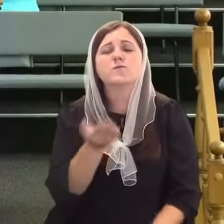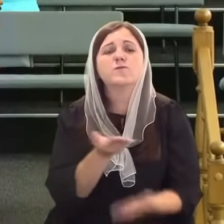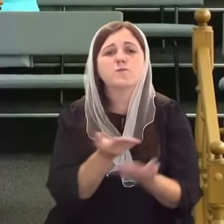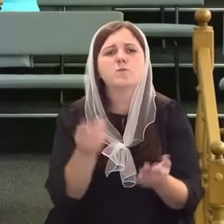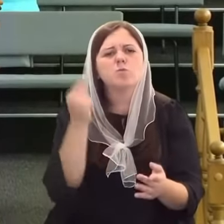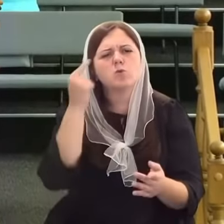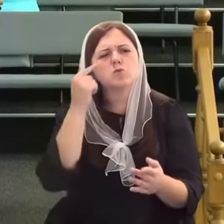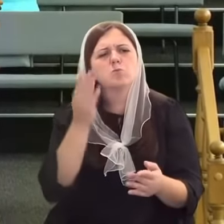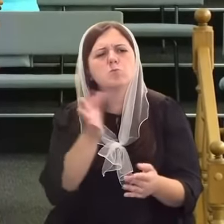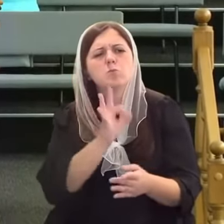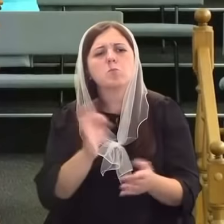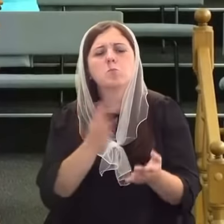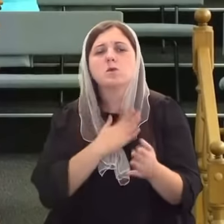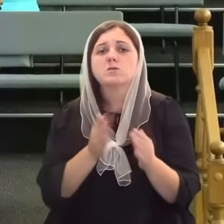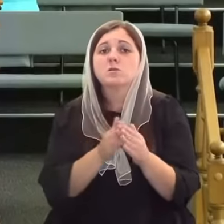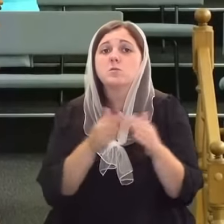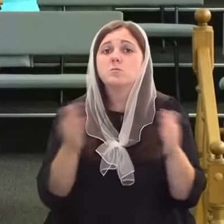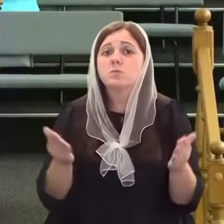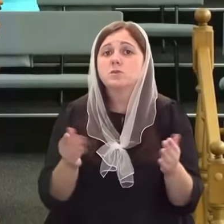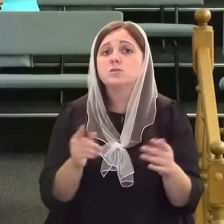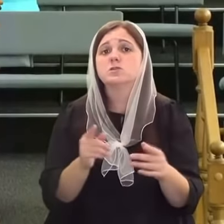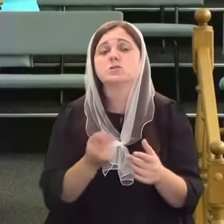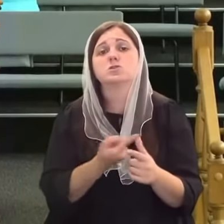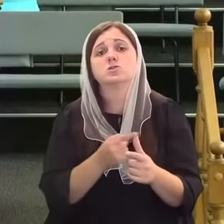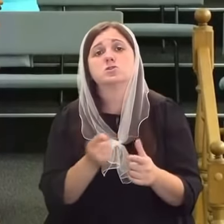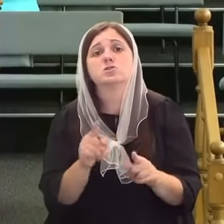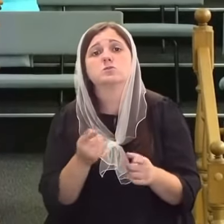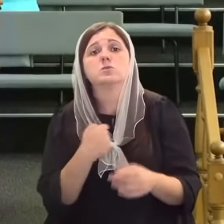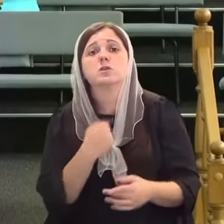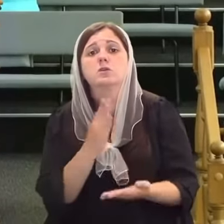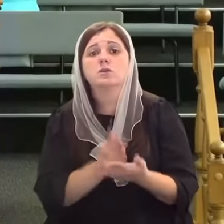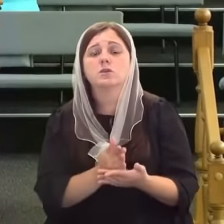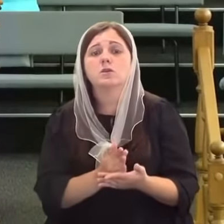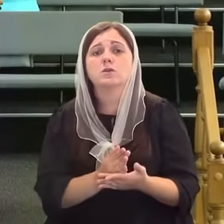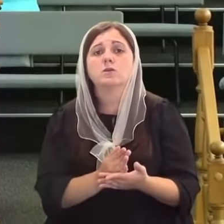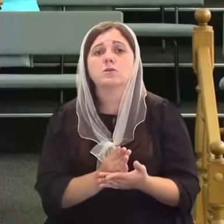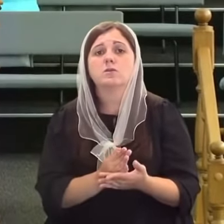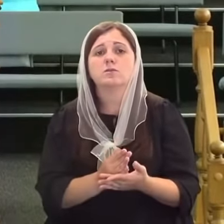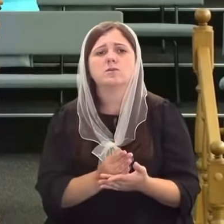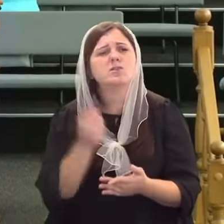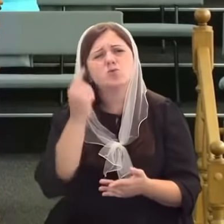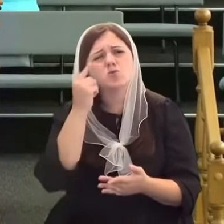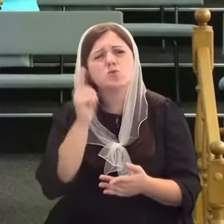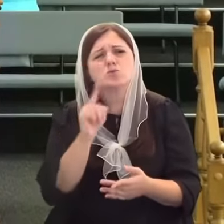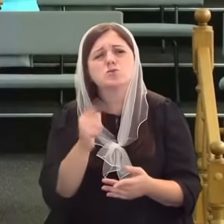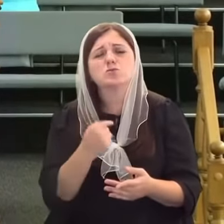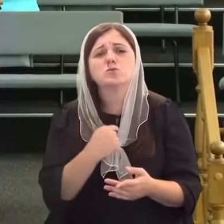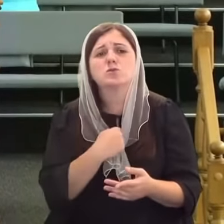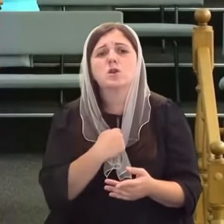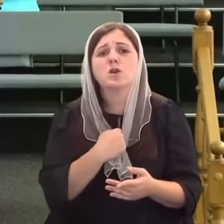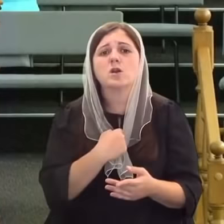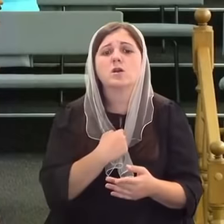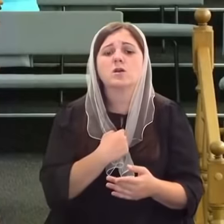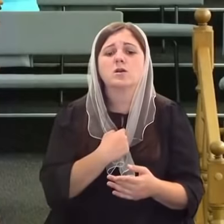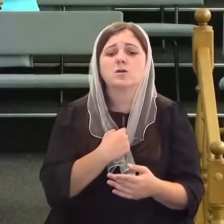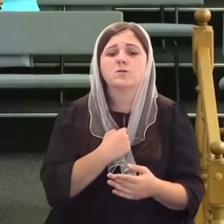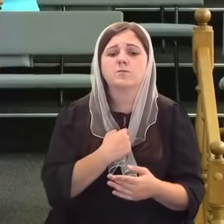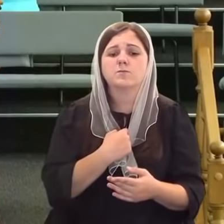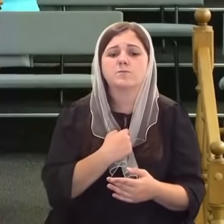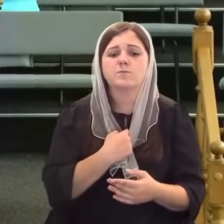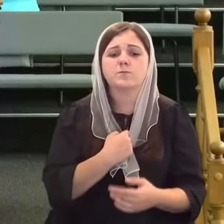мне больше, нежели обо мне видеть или обо мне слышать. И то же самое я хочу сказать. Не подумайте, что это сразу было в моем сердце.